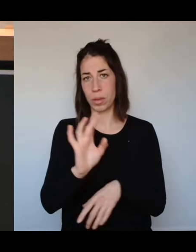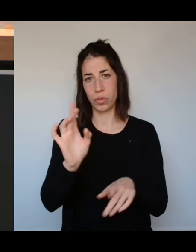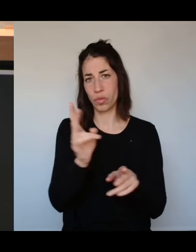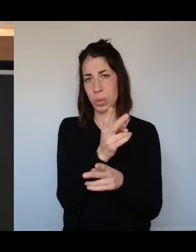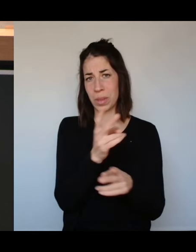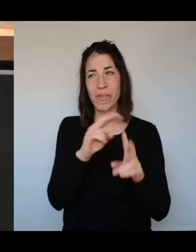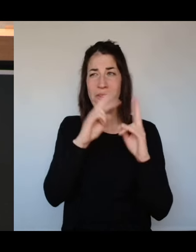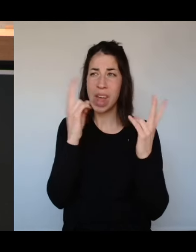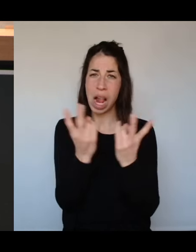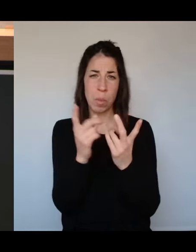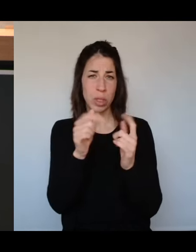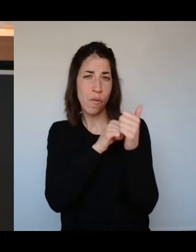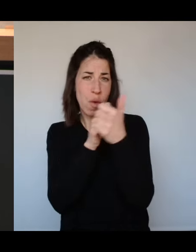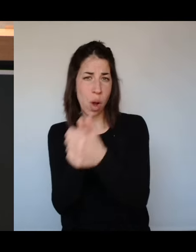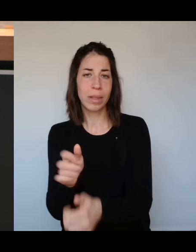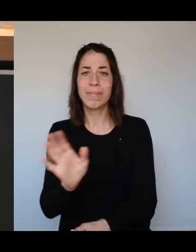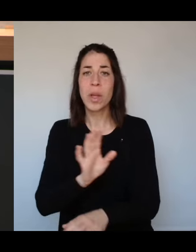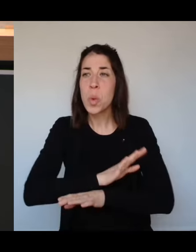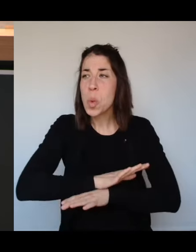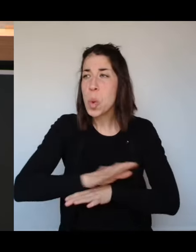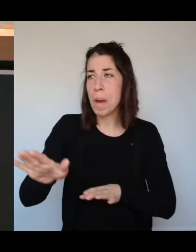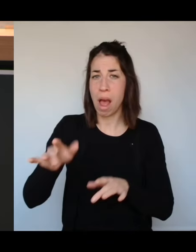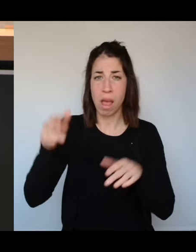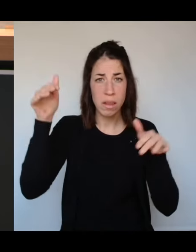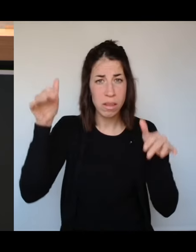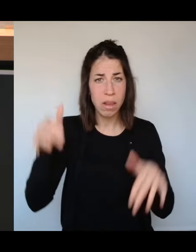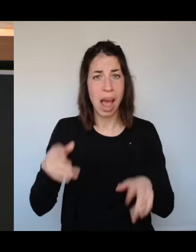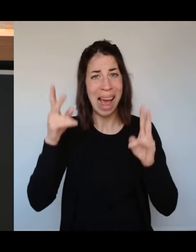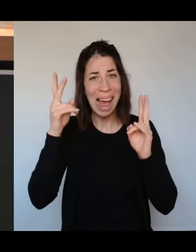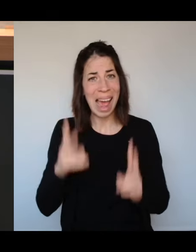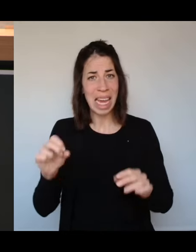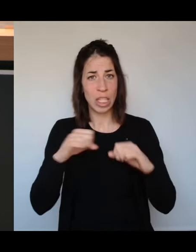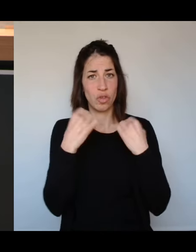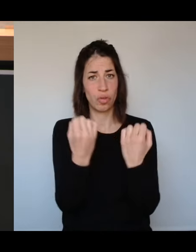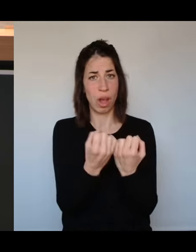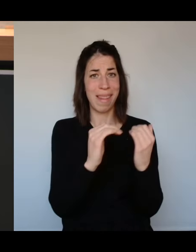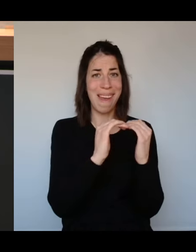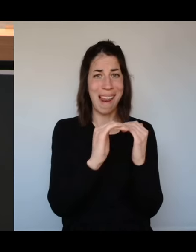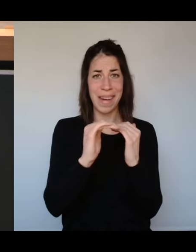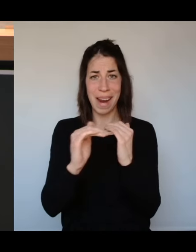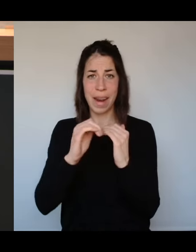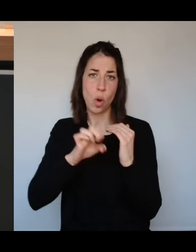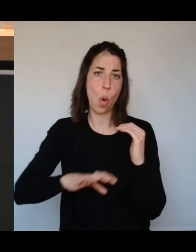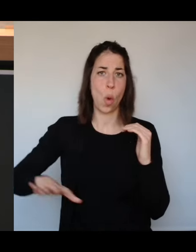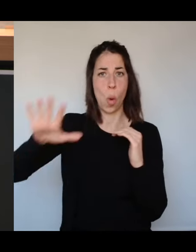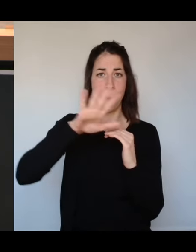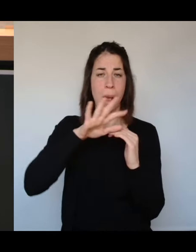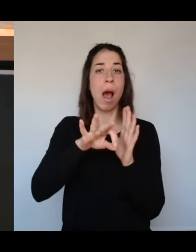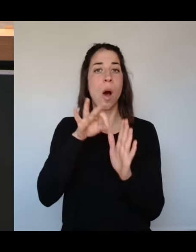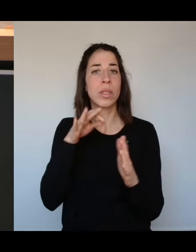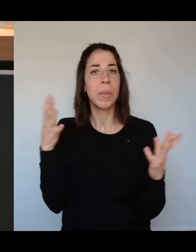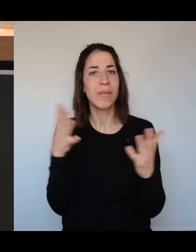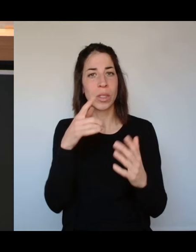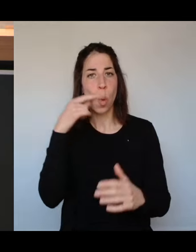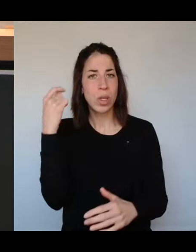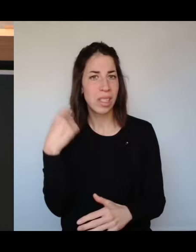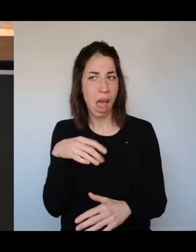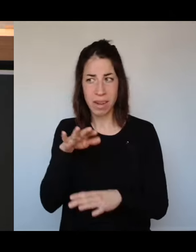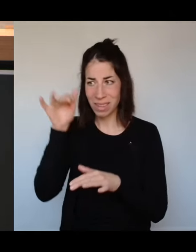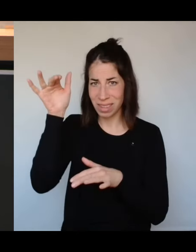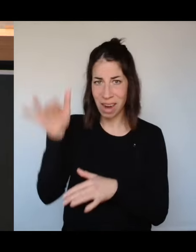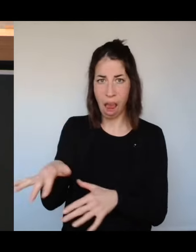Rechtsstaat. In jedem Land Europas, abgesehen von Russland, gibt es einen Rechtsstaat. Das ist doch was